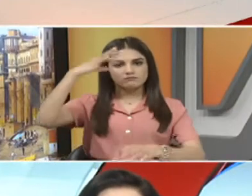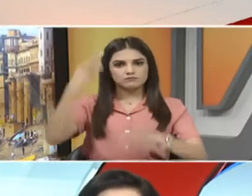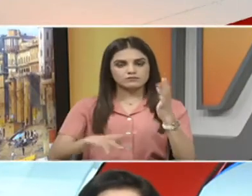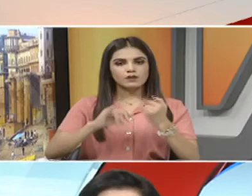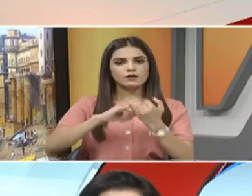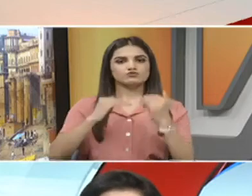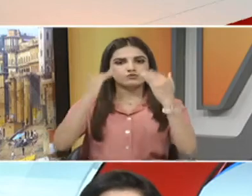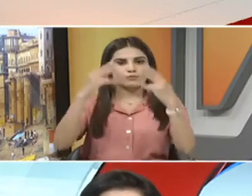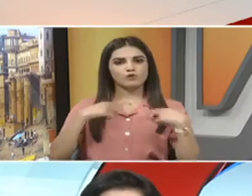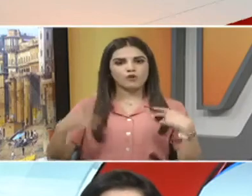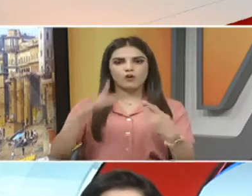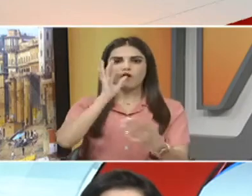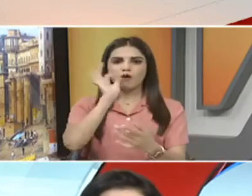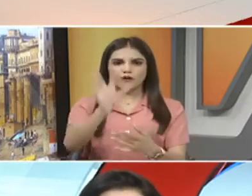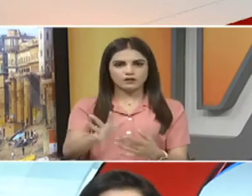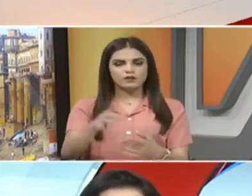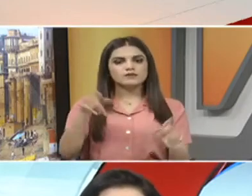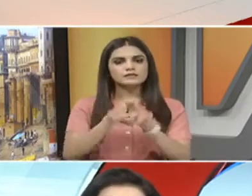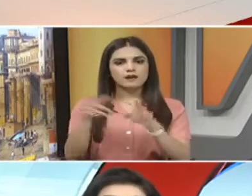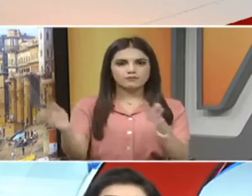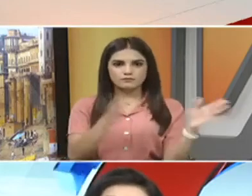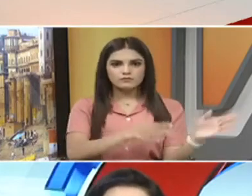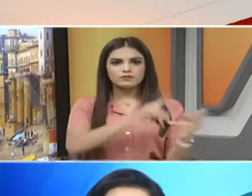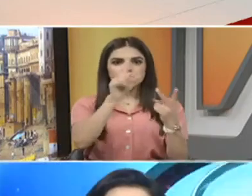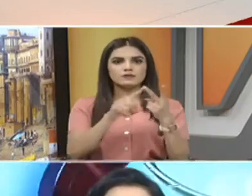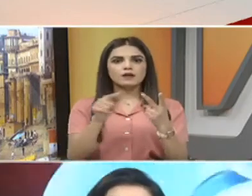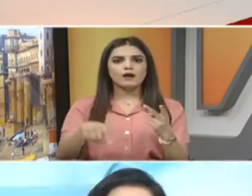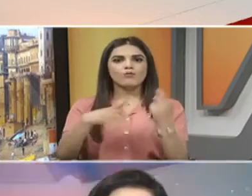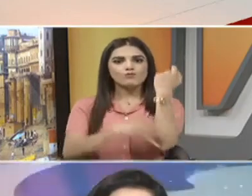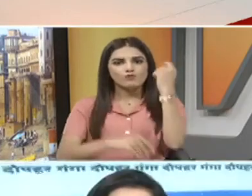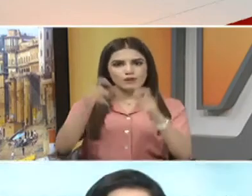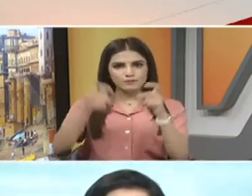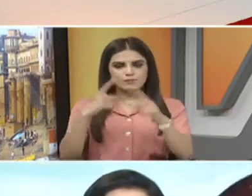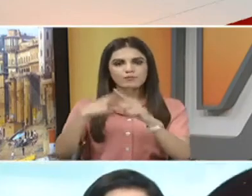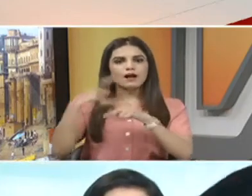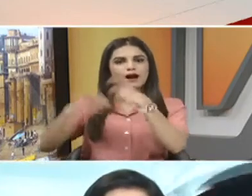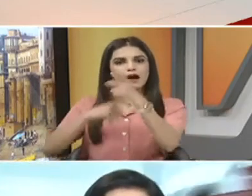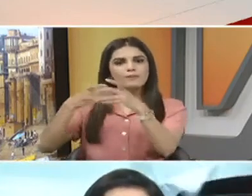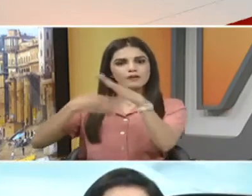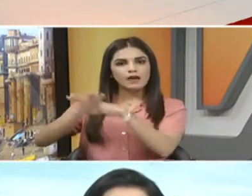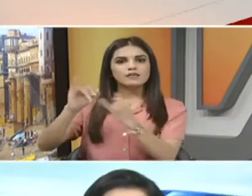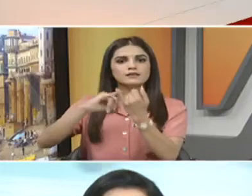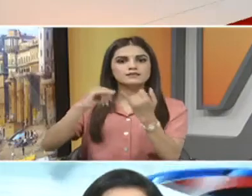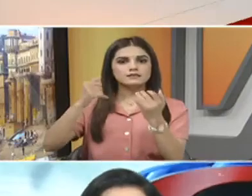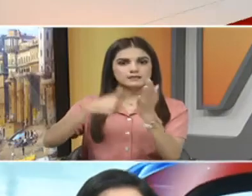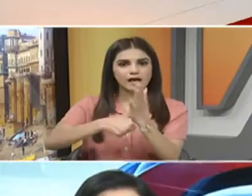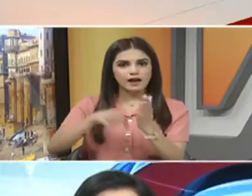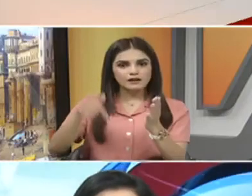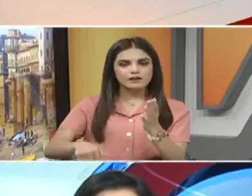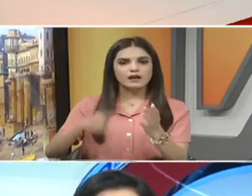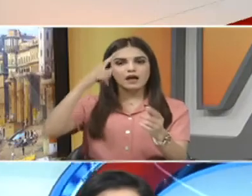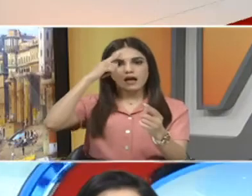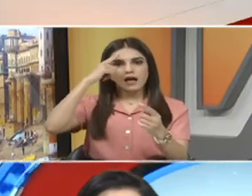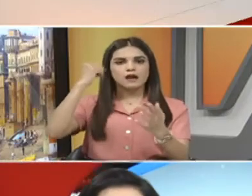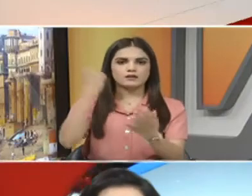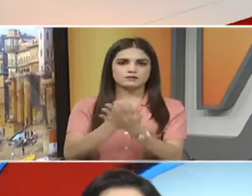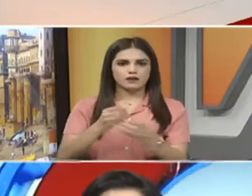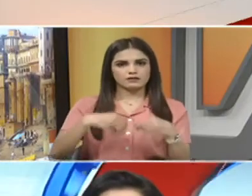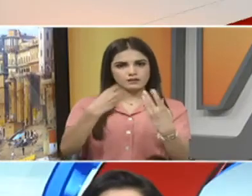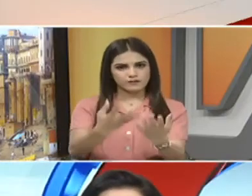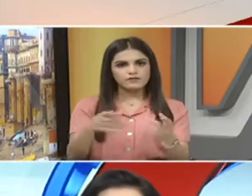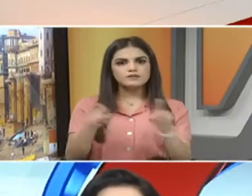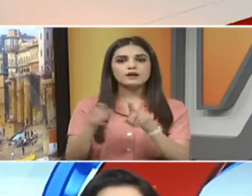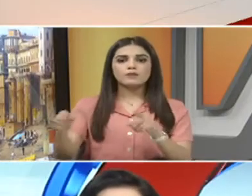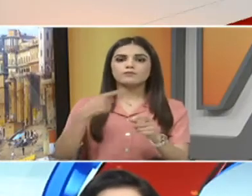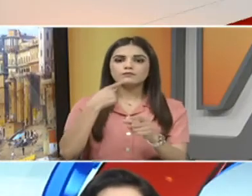व्यवस्थाएं दुरुस्त करने के निर्देश दिए। इसके अलावा मजदूरों और कंपनियों के बीच सैलरी की तकरार पर फैसला सुनाया